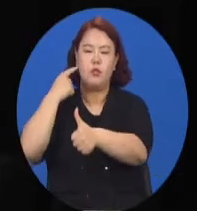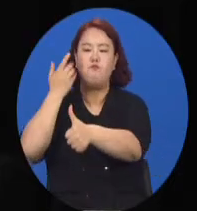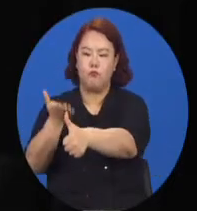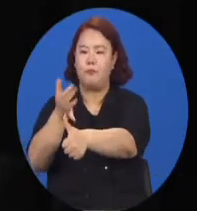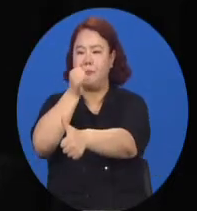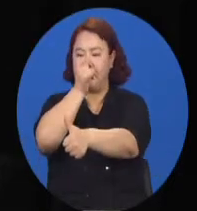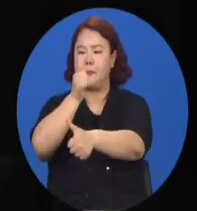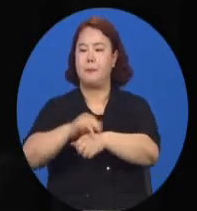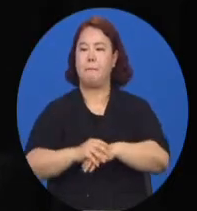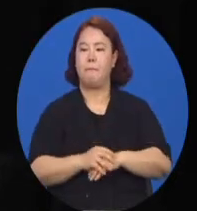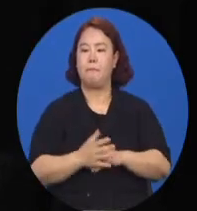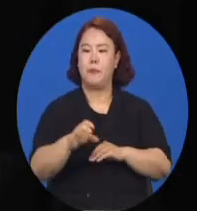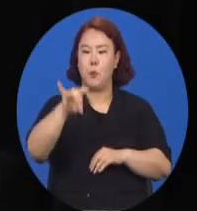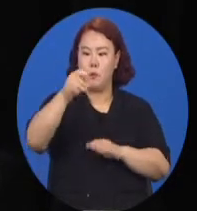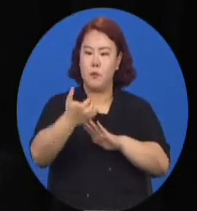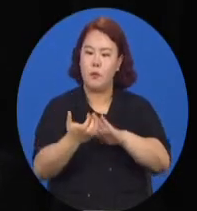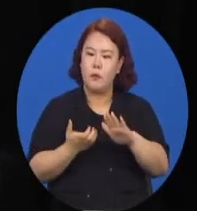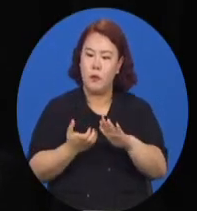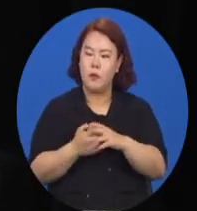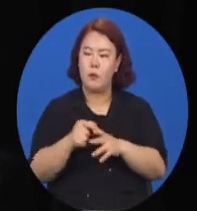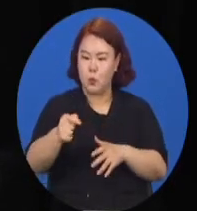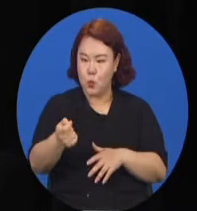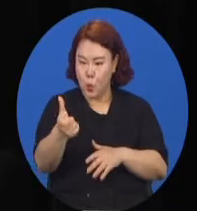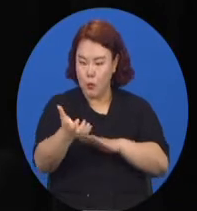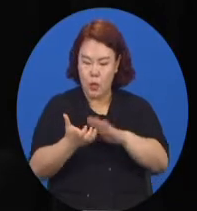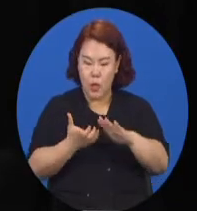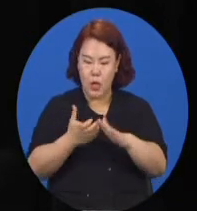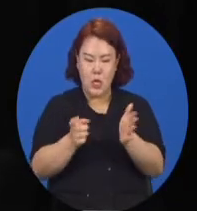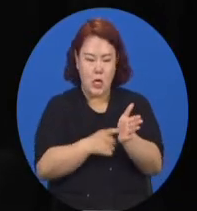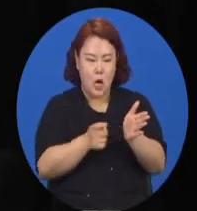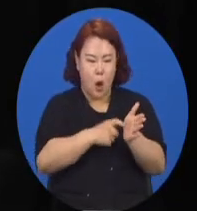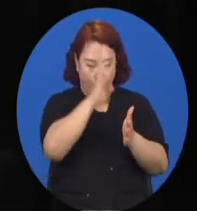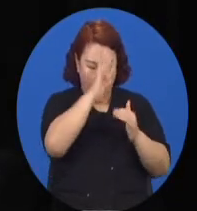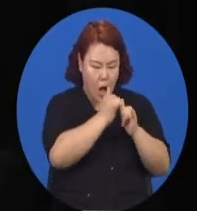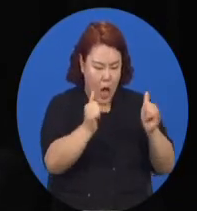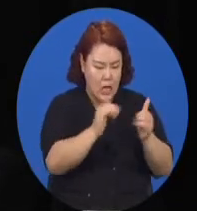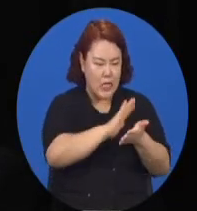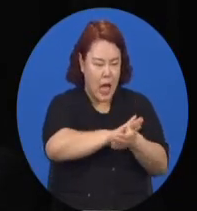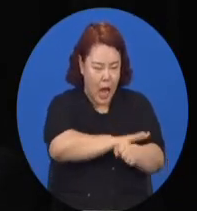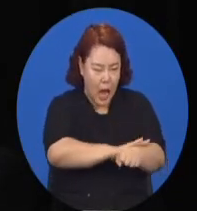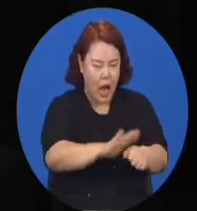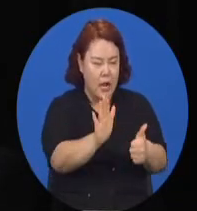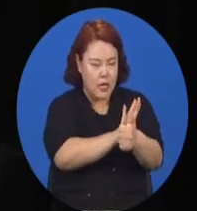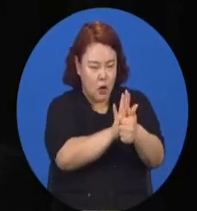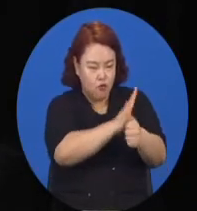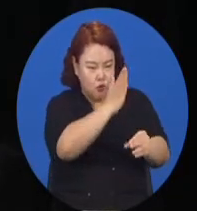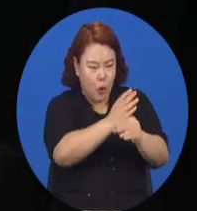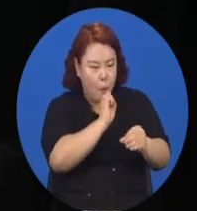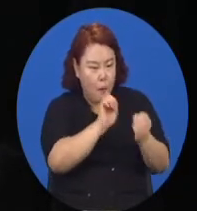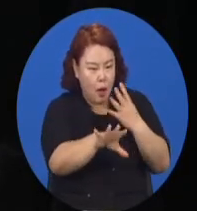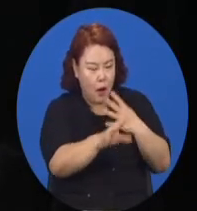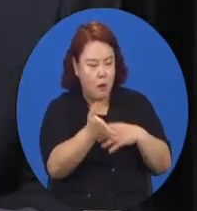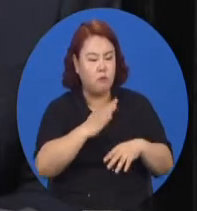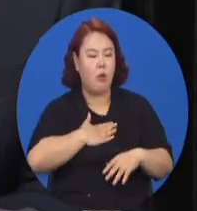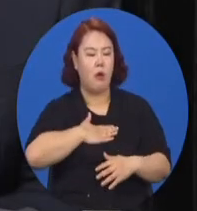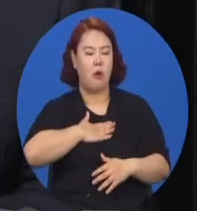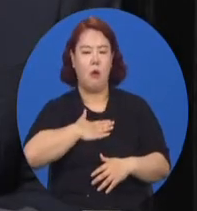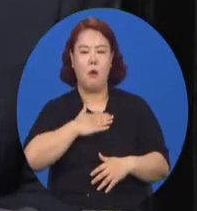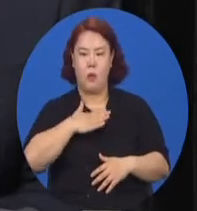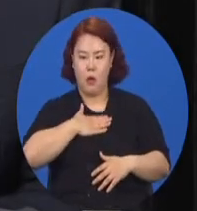네. 조금 전에 그 응급 환자를 잘 대응하고 계시다고 그랬는데 제가 알기로는 현재